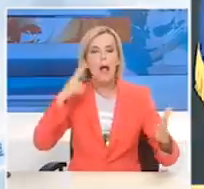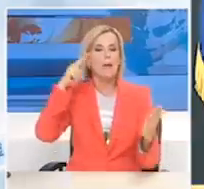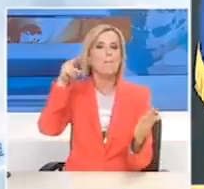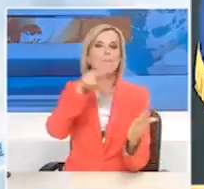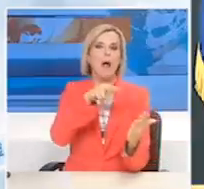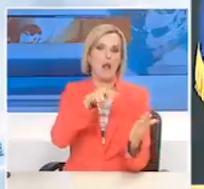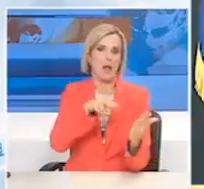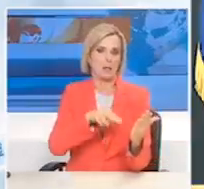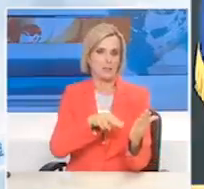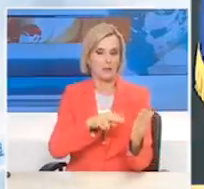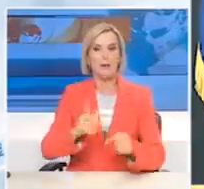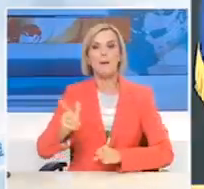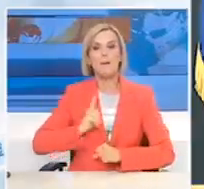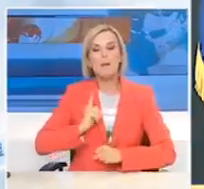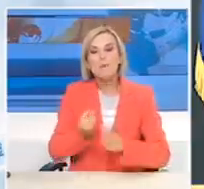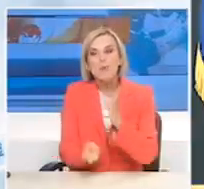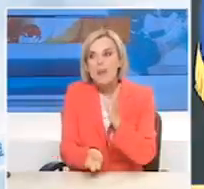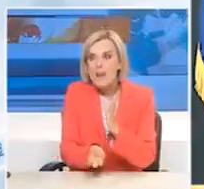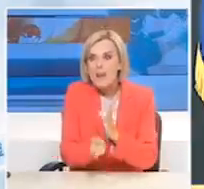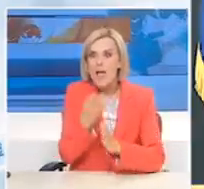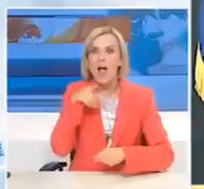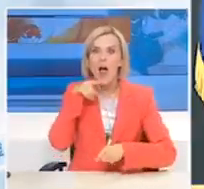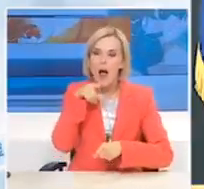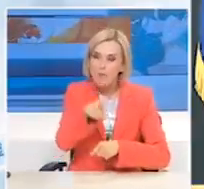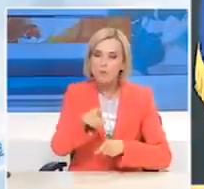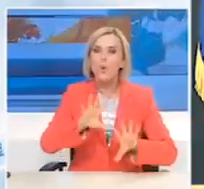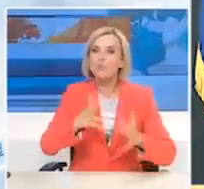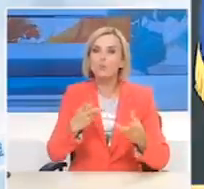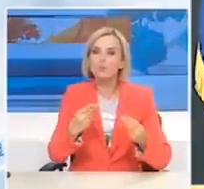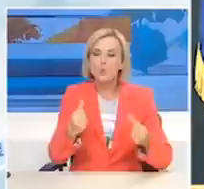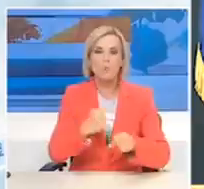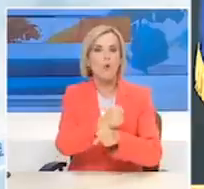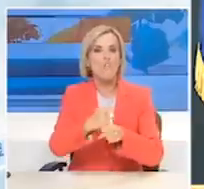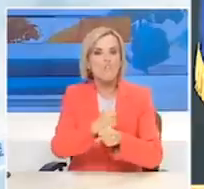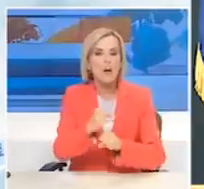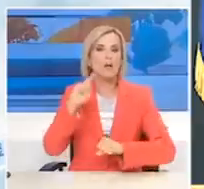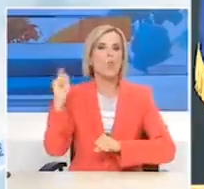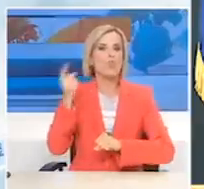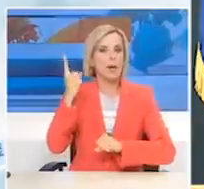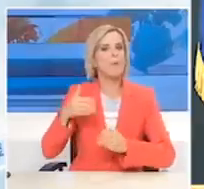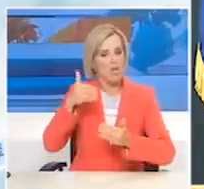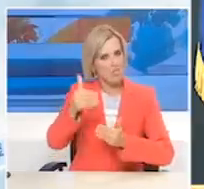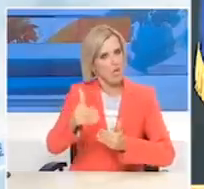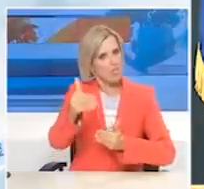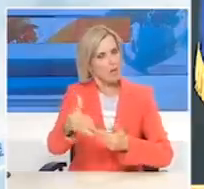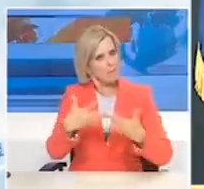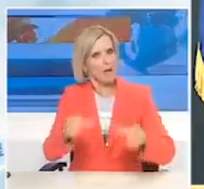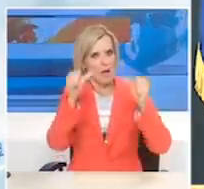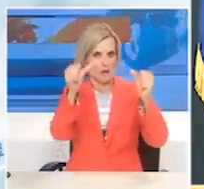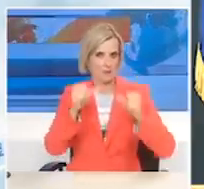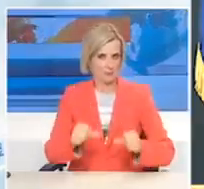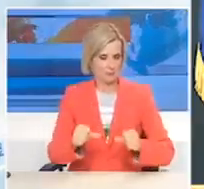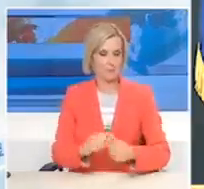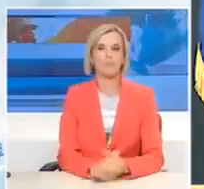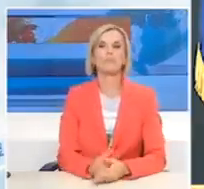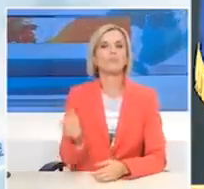Αναμένουμε λοιπόν ακόμα περισσότερο νέα που αφορούν τη θεραπεία του ιού το επόμενο χρονικό διάστημα. Σχετικά με τα εμβόλια, σύμφωνα με